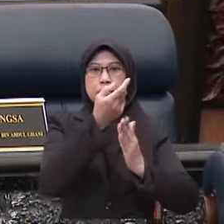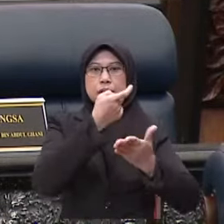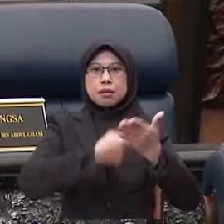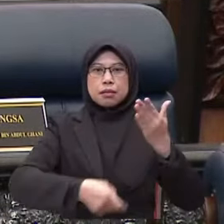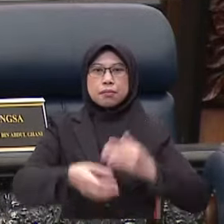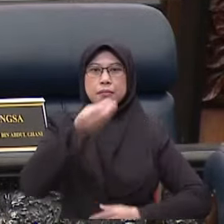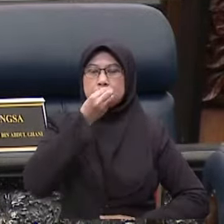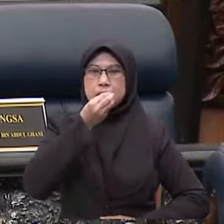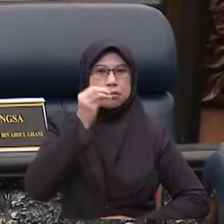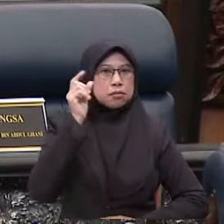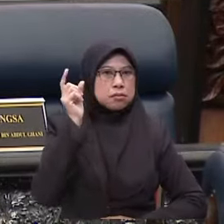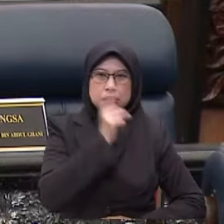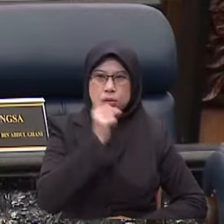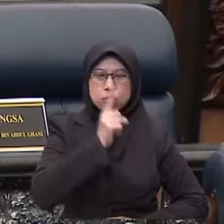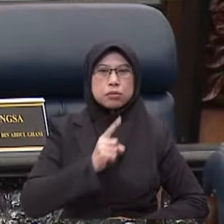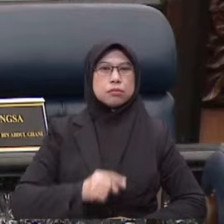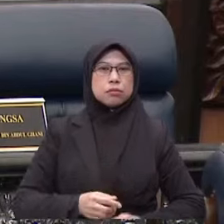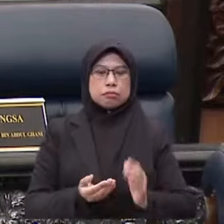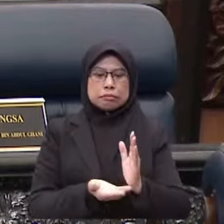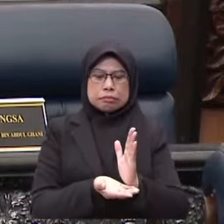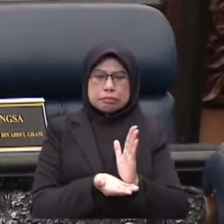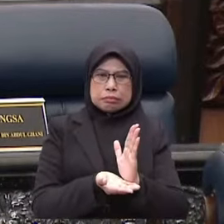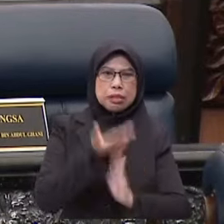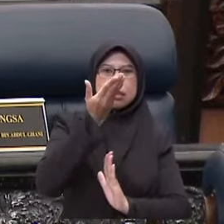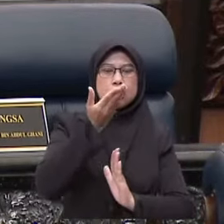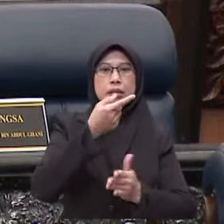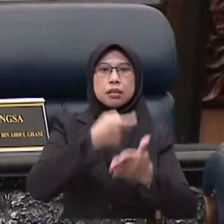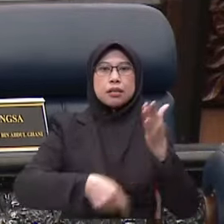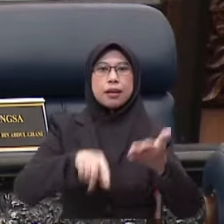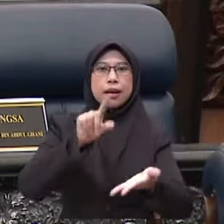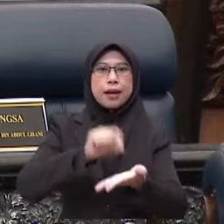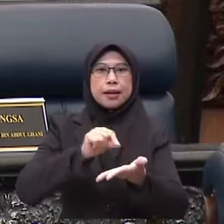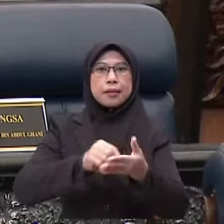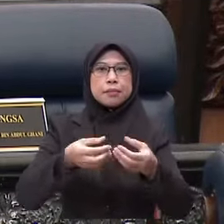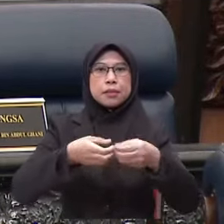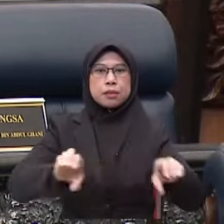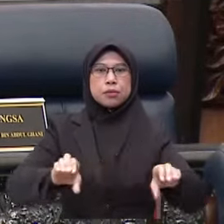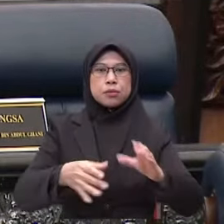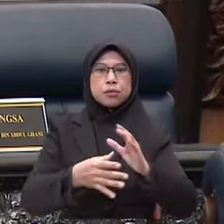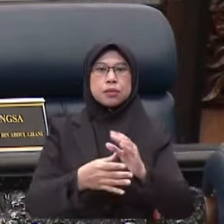yang mendadak seperam